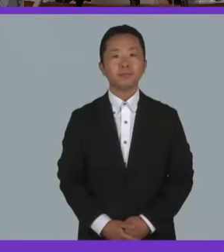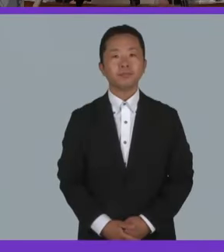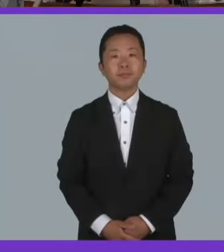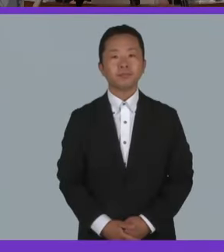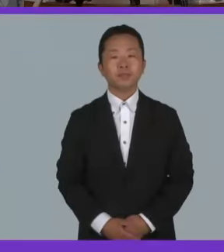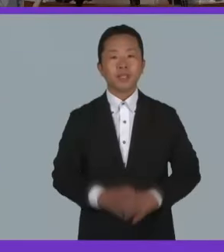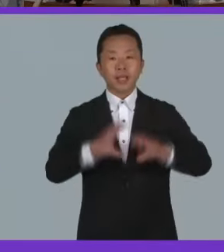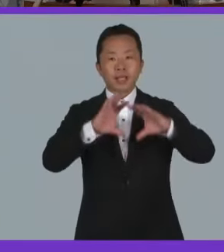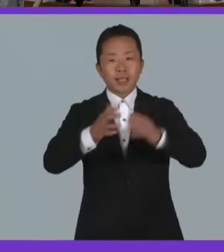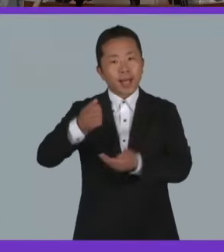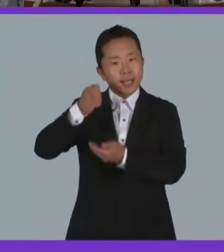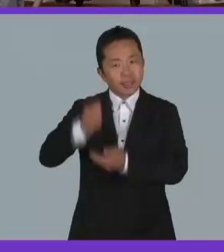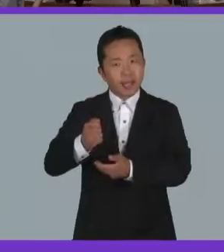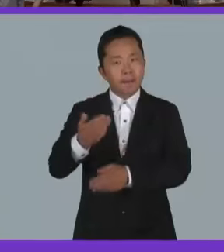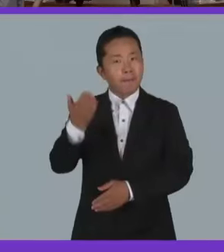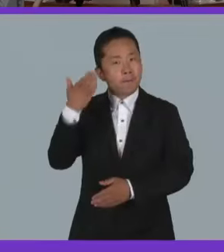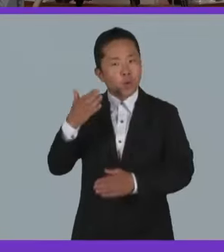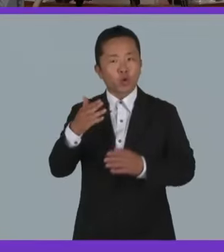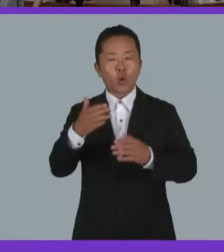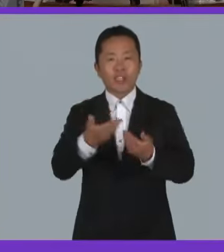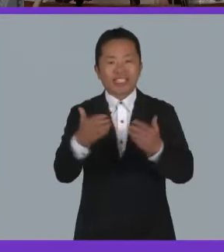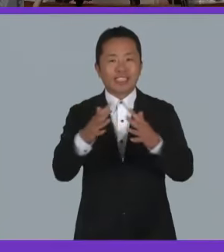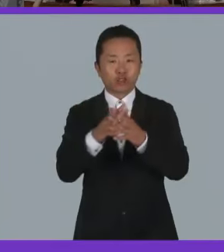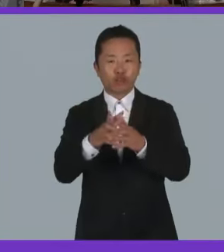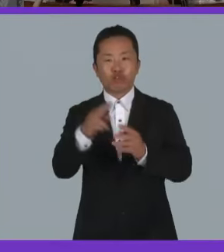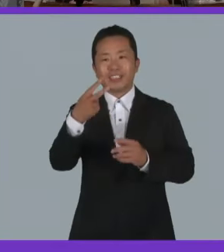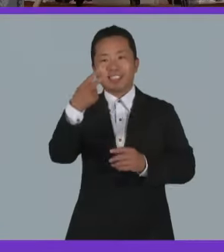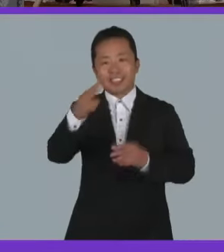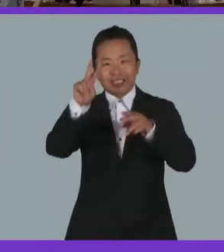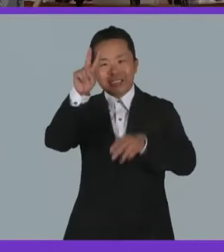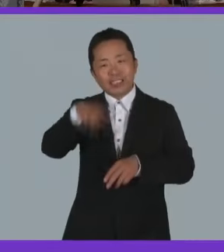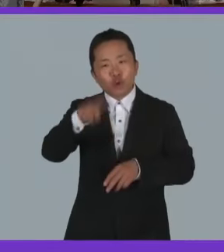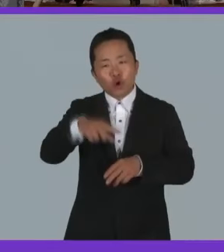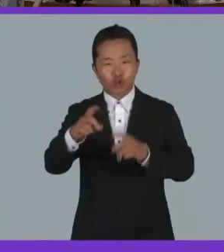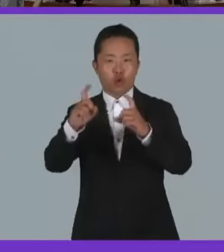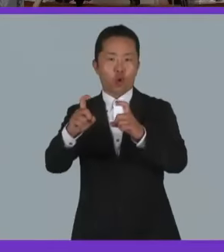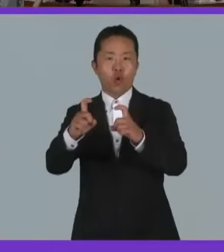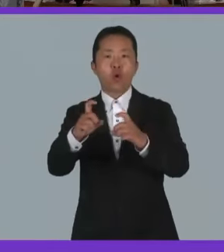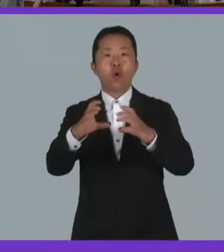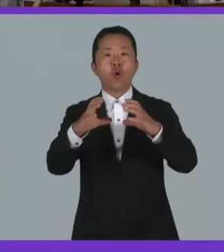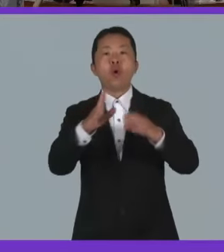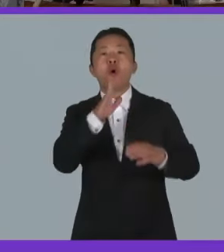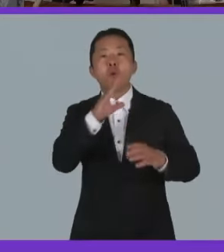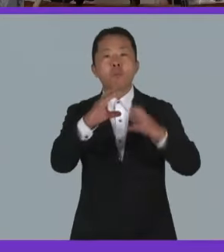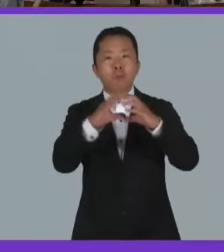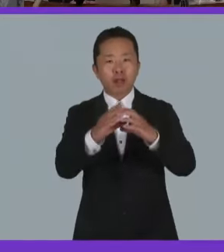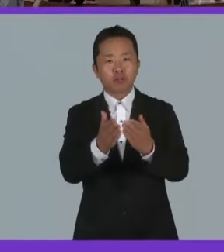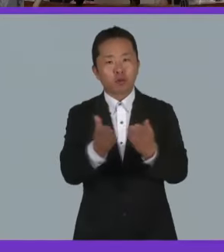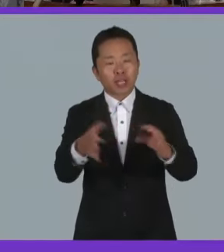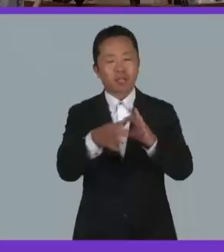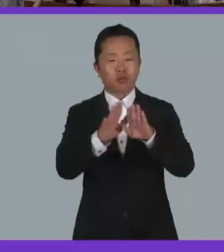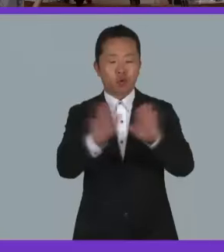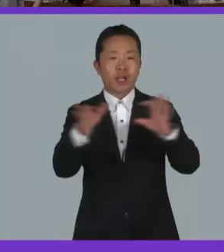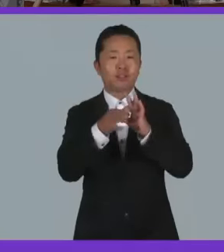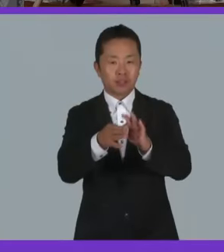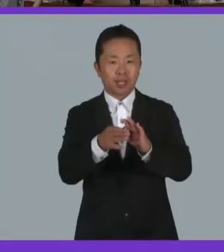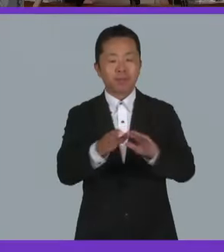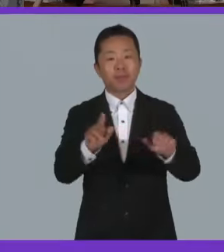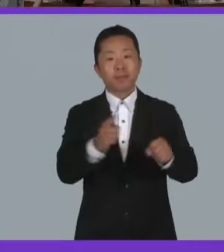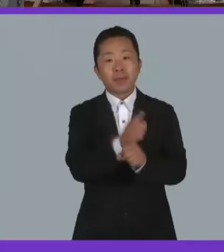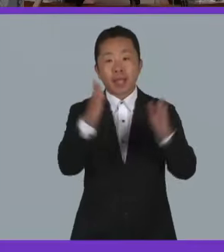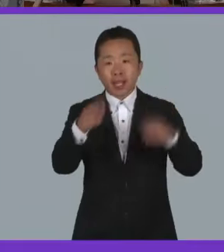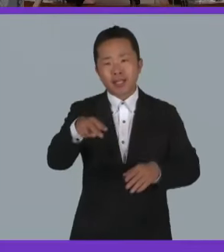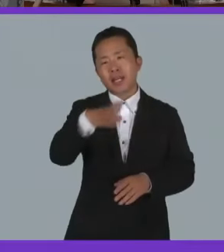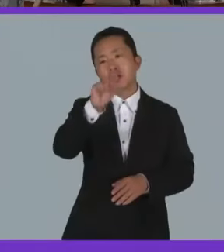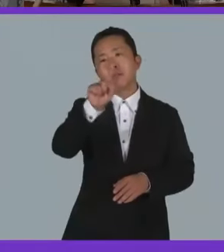世界遺産本利休二条城本丸御殿の公開について申し上げます。年間200万人近い入場者